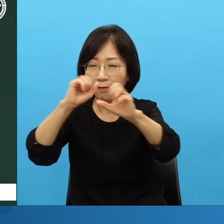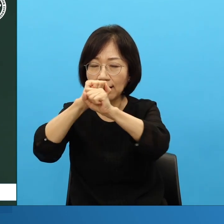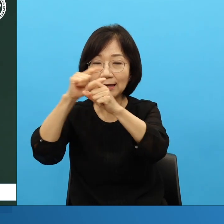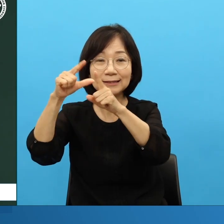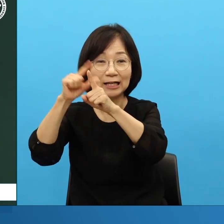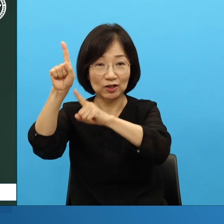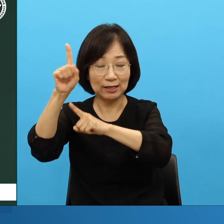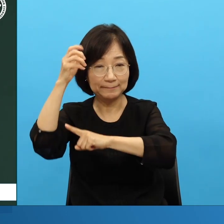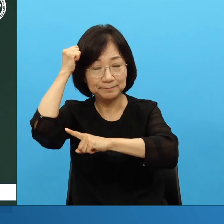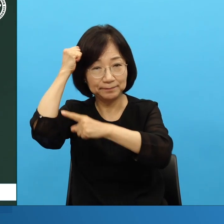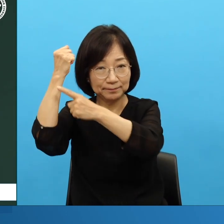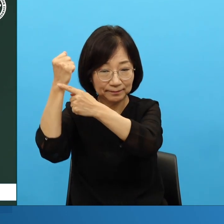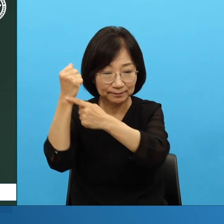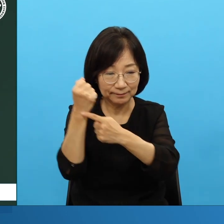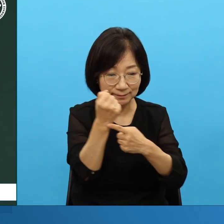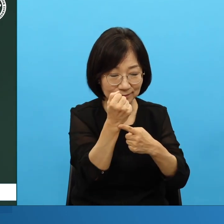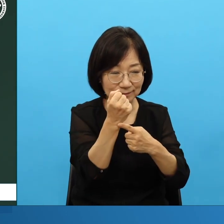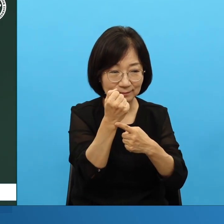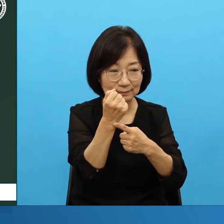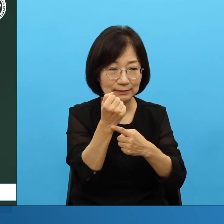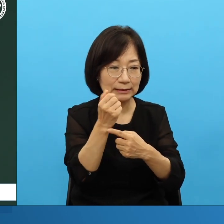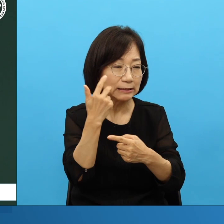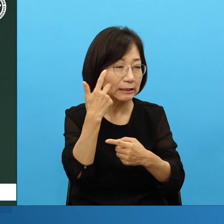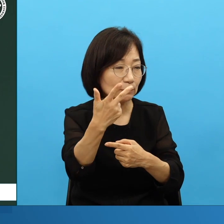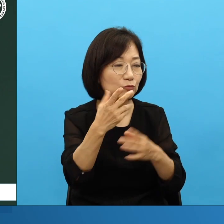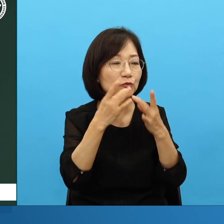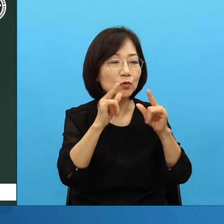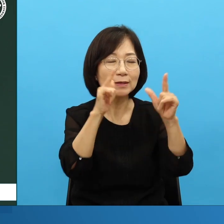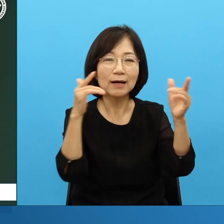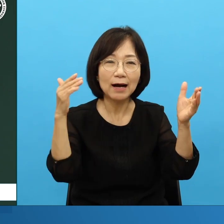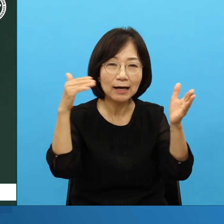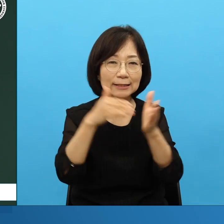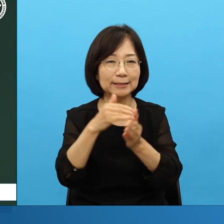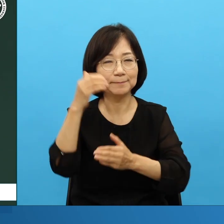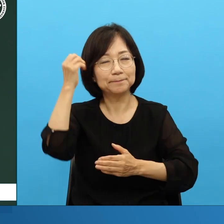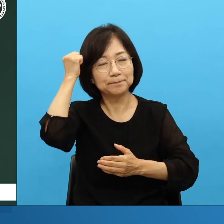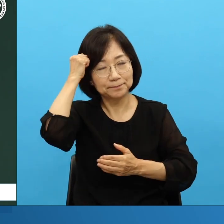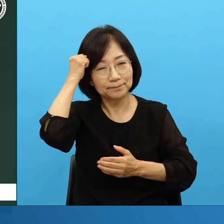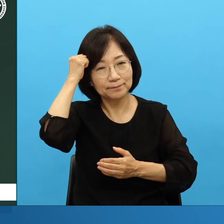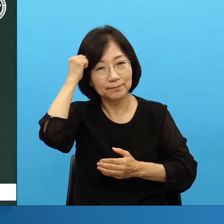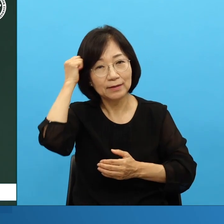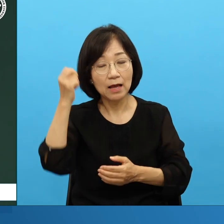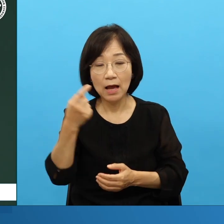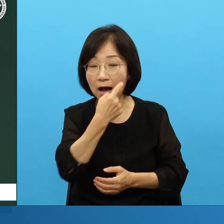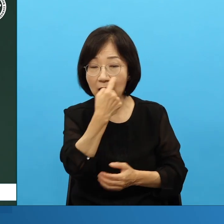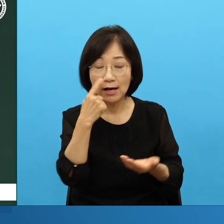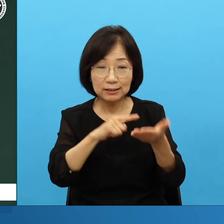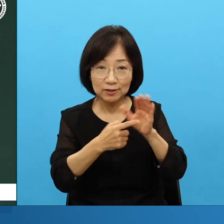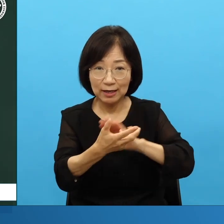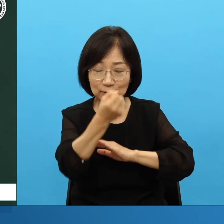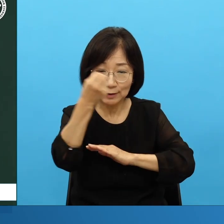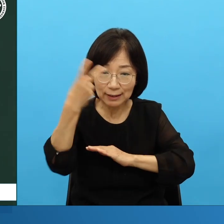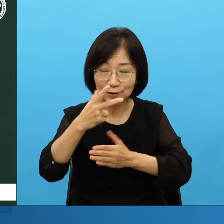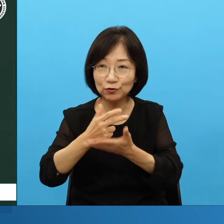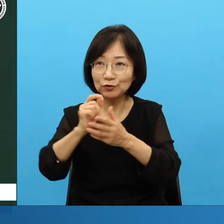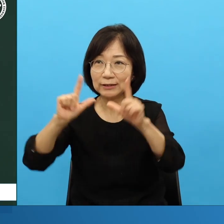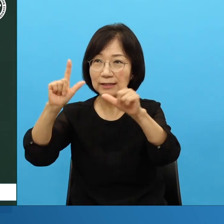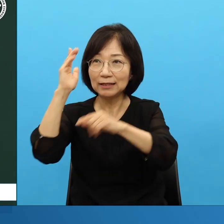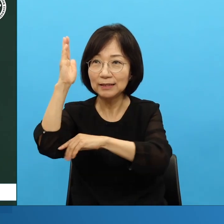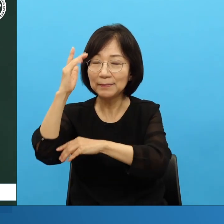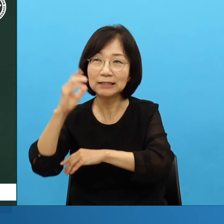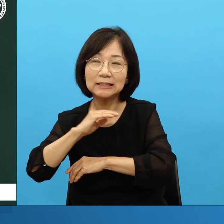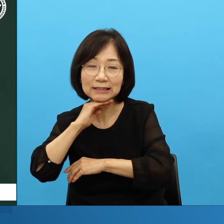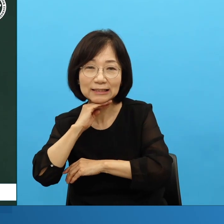이걸 가지고 핵심까지 가는 겁니다. 매일같이. 이 증거를 가지고 다시 이제 강단으로 가는 거지.